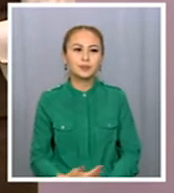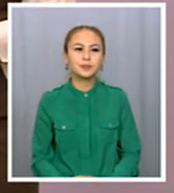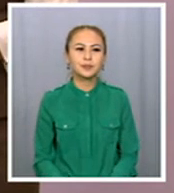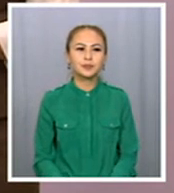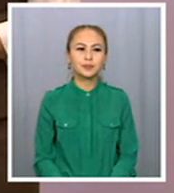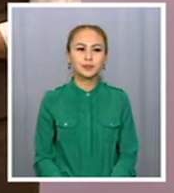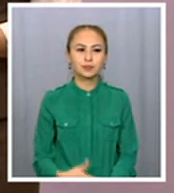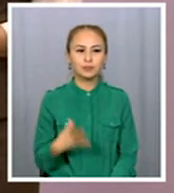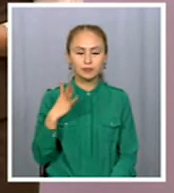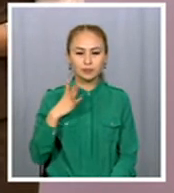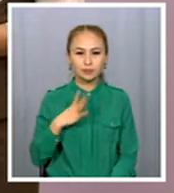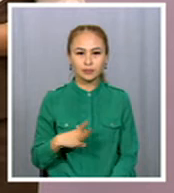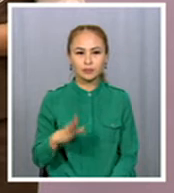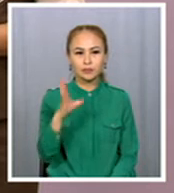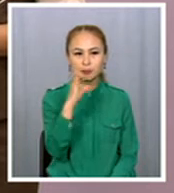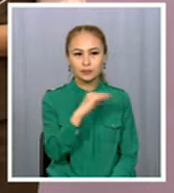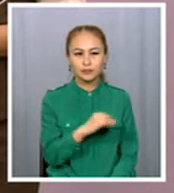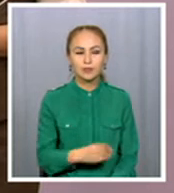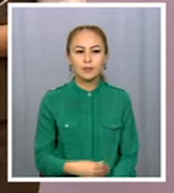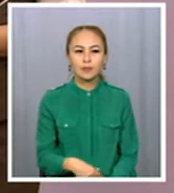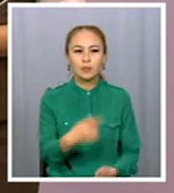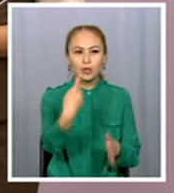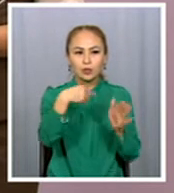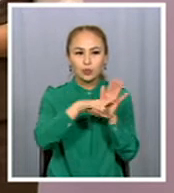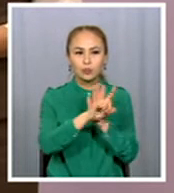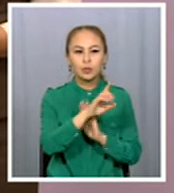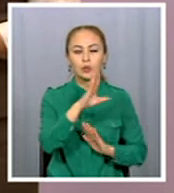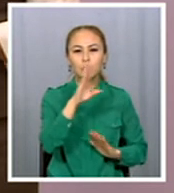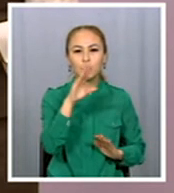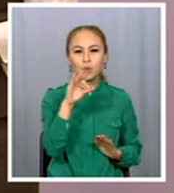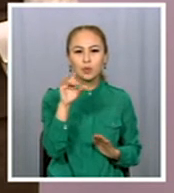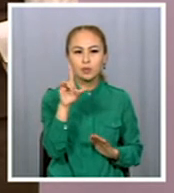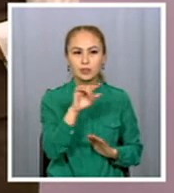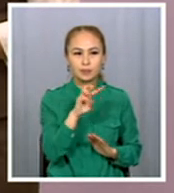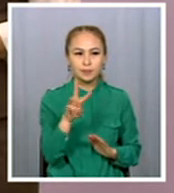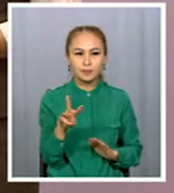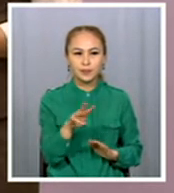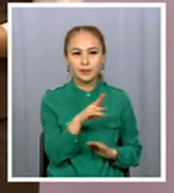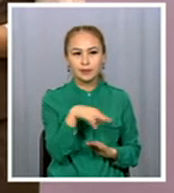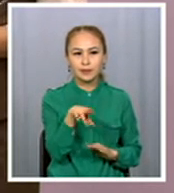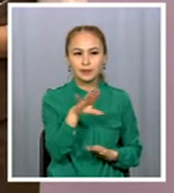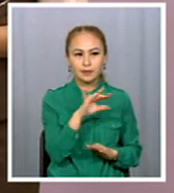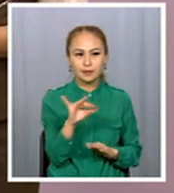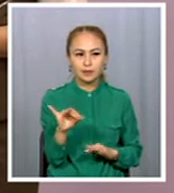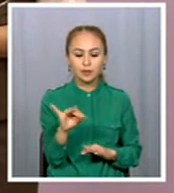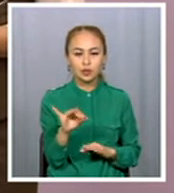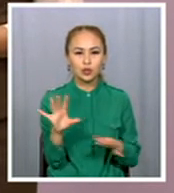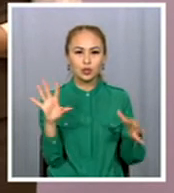Төзімді түбірі төзім. Ді